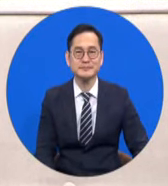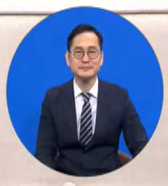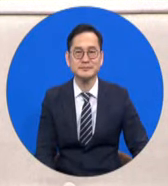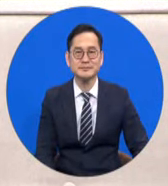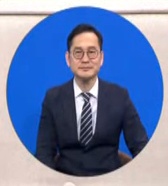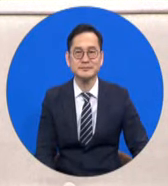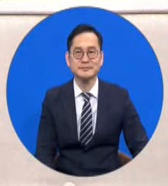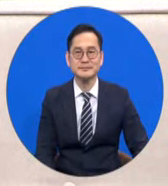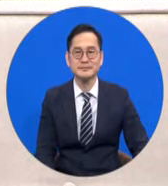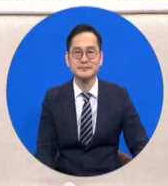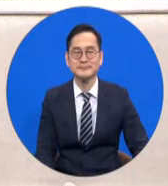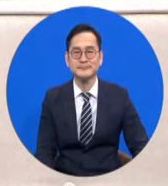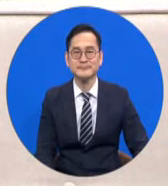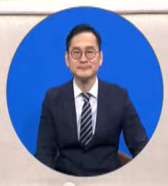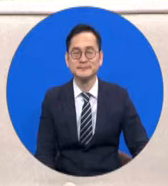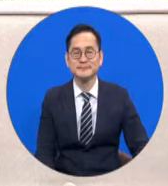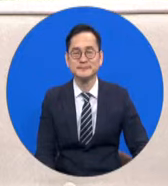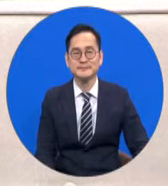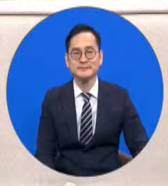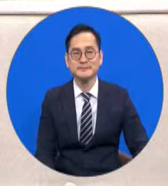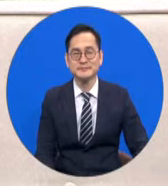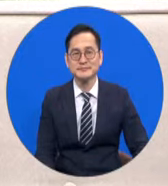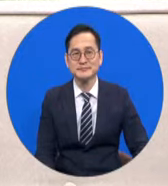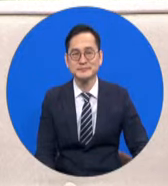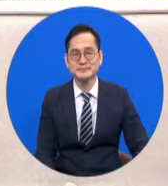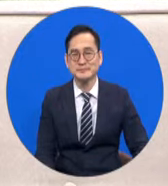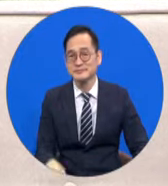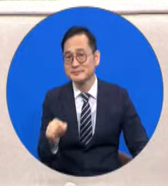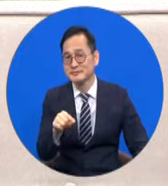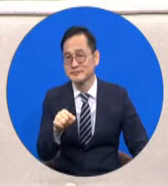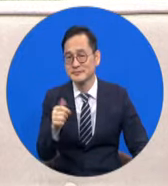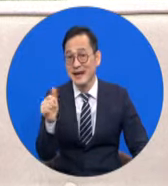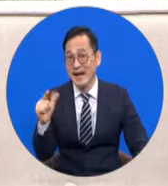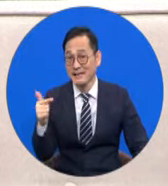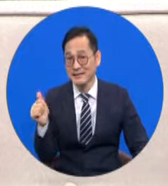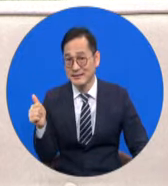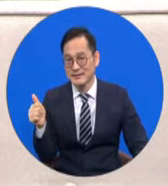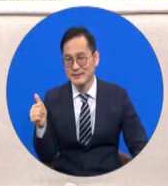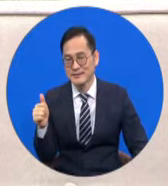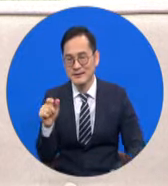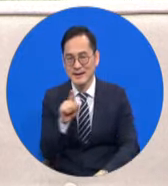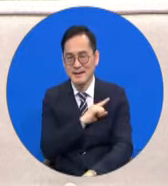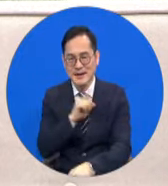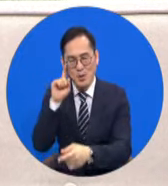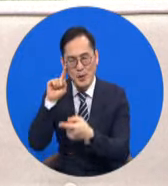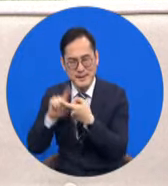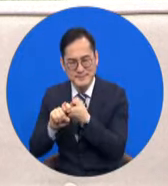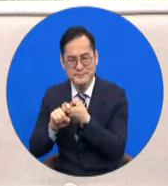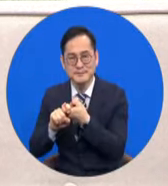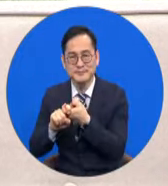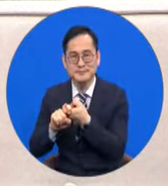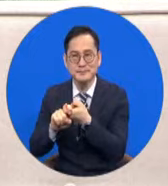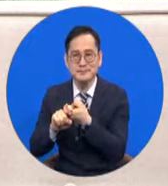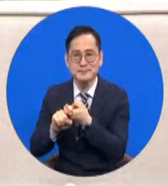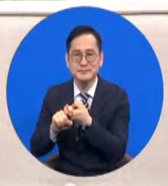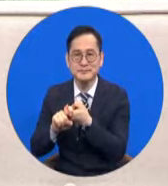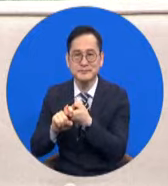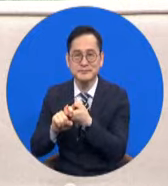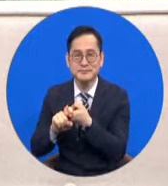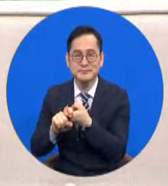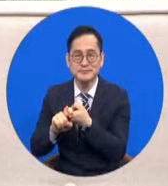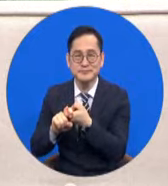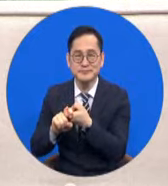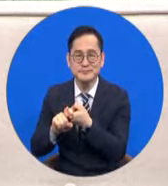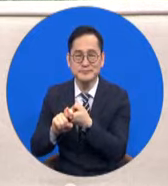얘기한 것처럼 어쨌든 그 비대위원장이 제일 많이 표적해서 얘기한 부분이 이재명